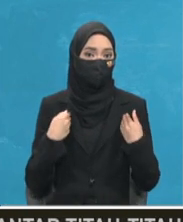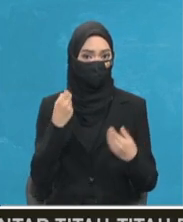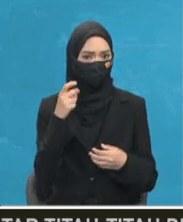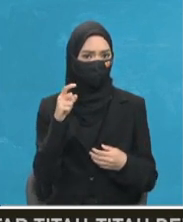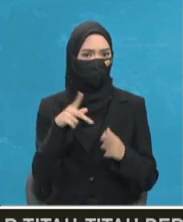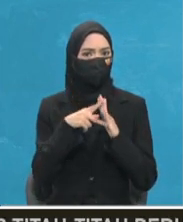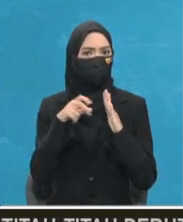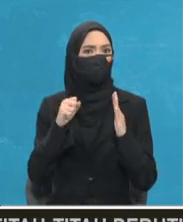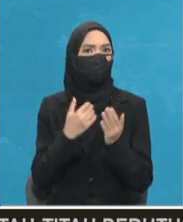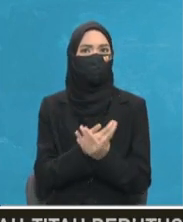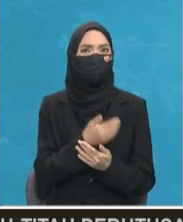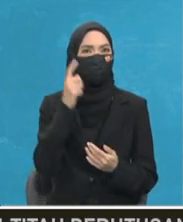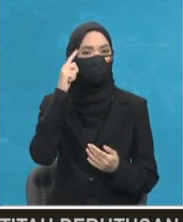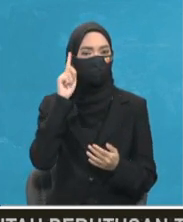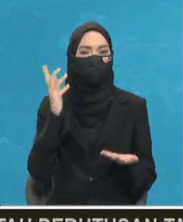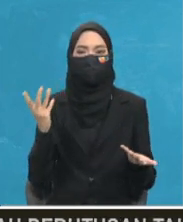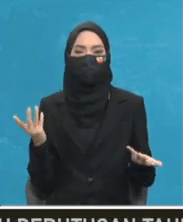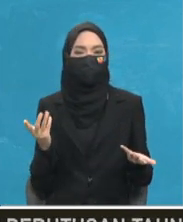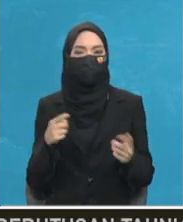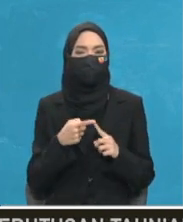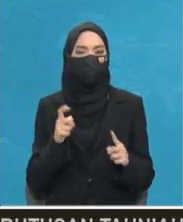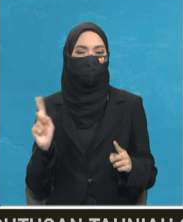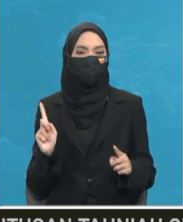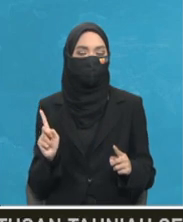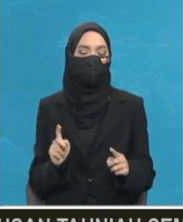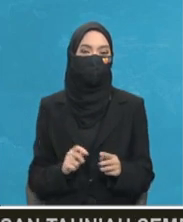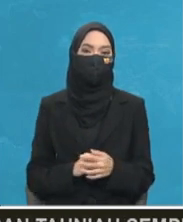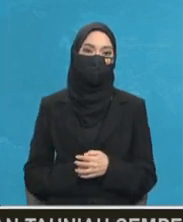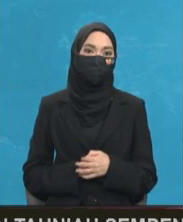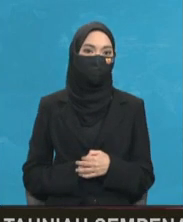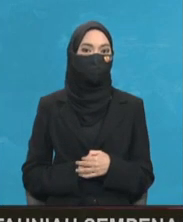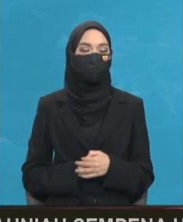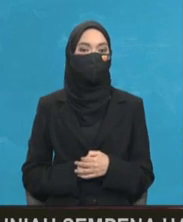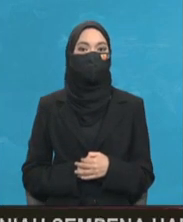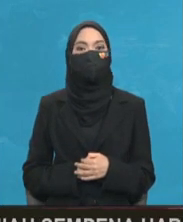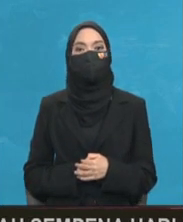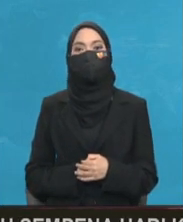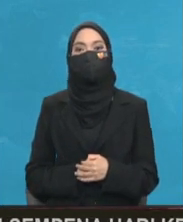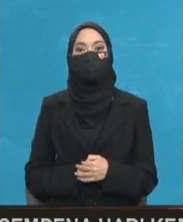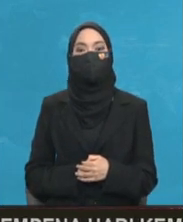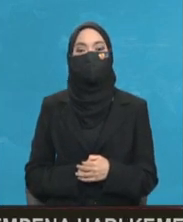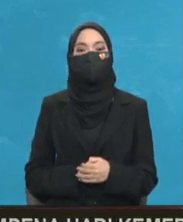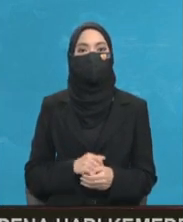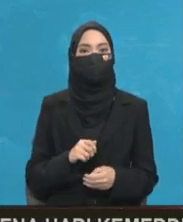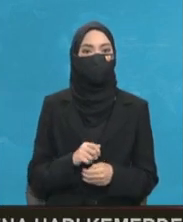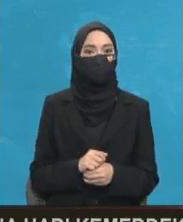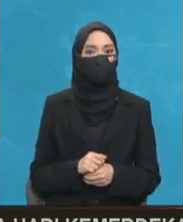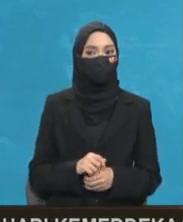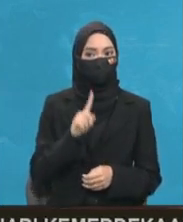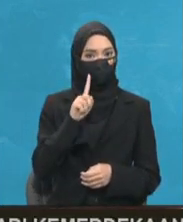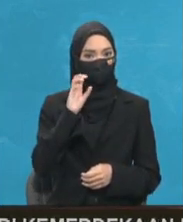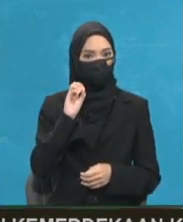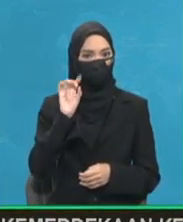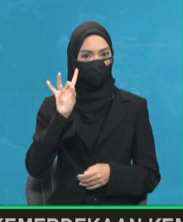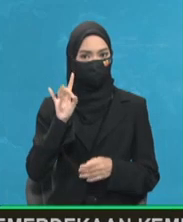baru yang masih dalam catatan Bagaimana pasti sumbarja kita Hai 108c Setelah